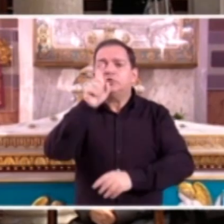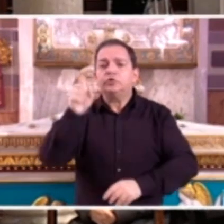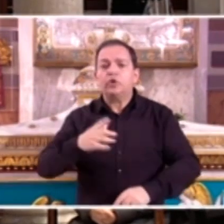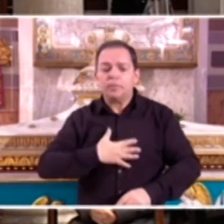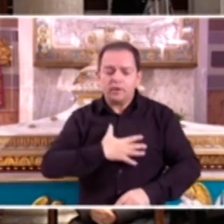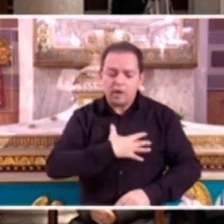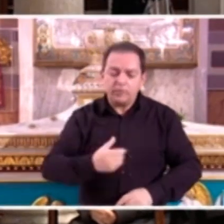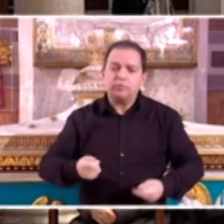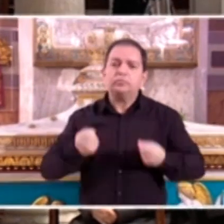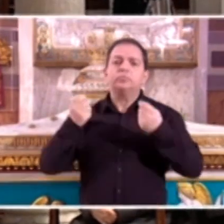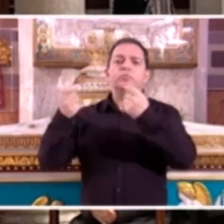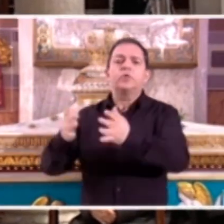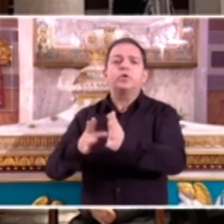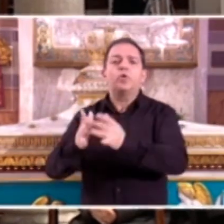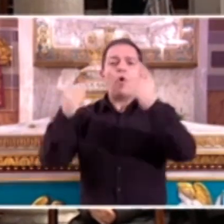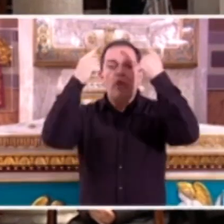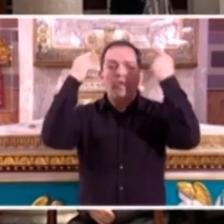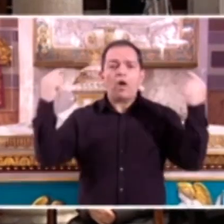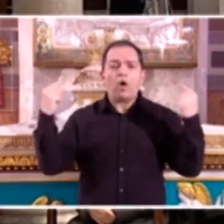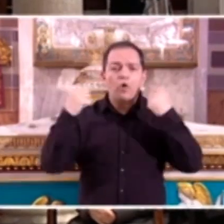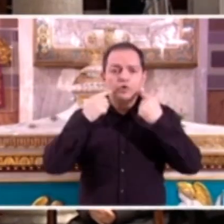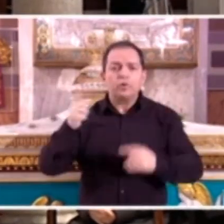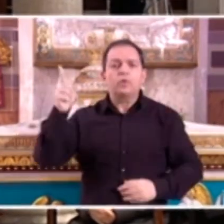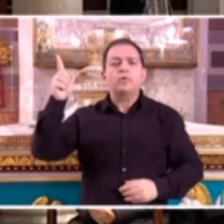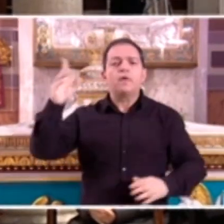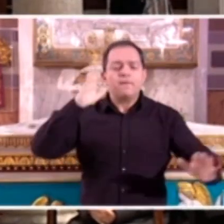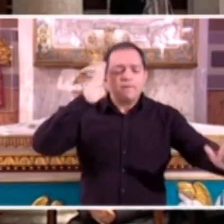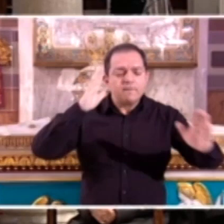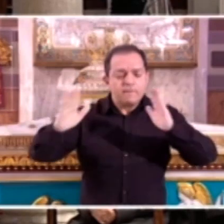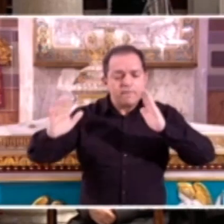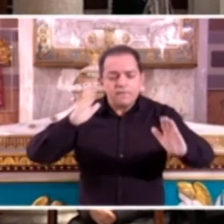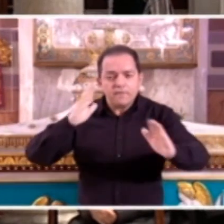ζωή ημών, Χριστό το Θεό παραθώμεθα.